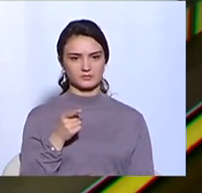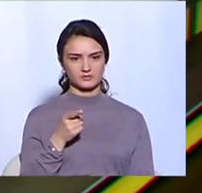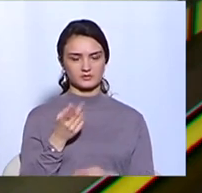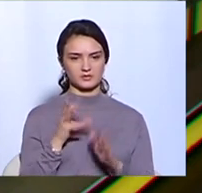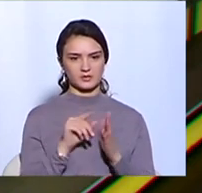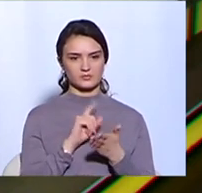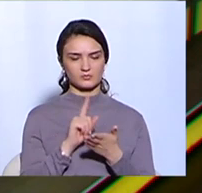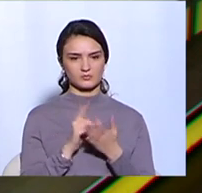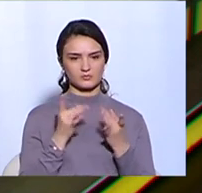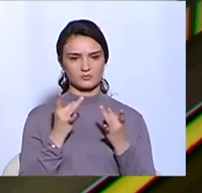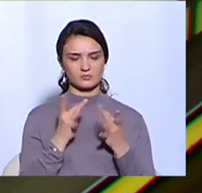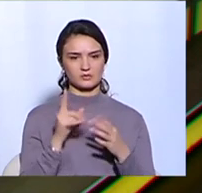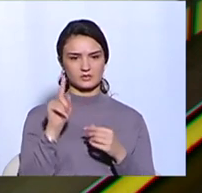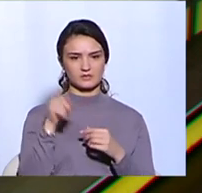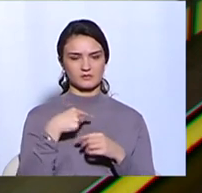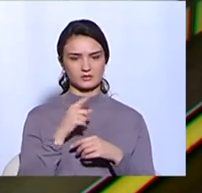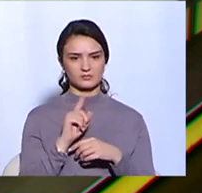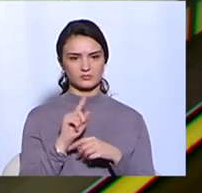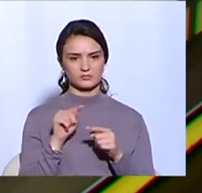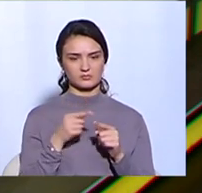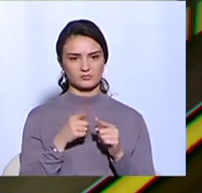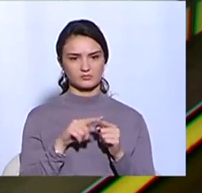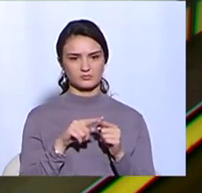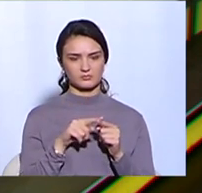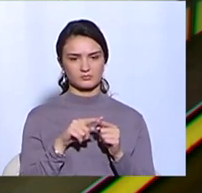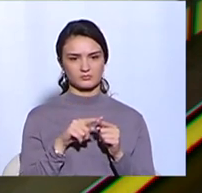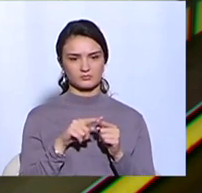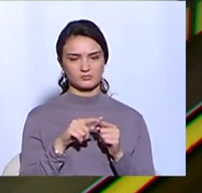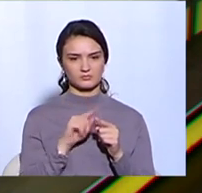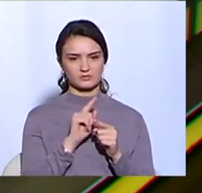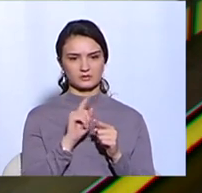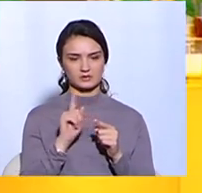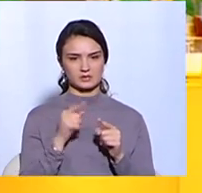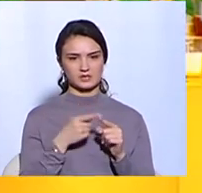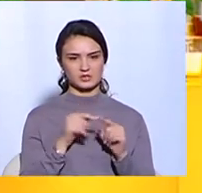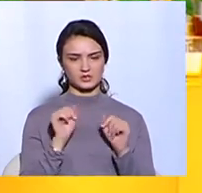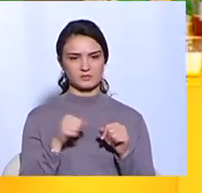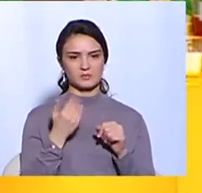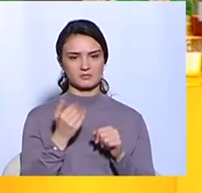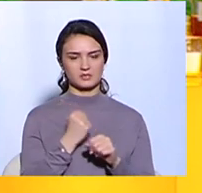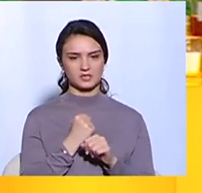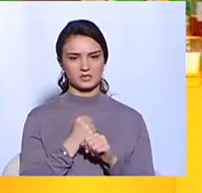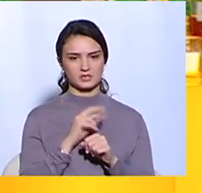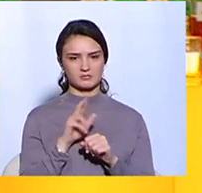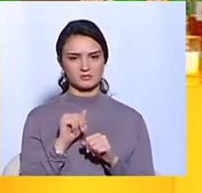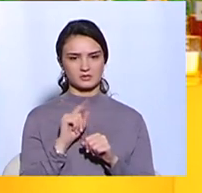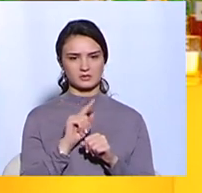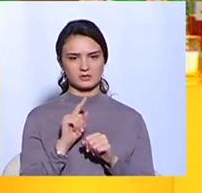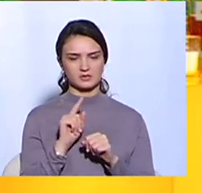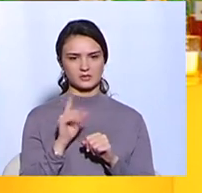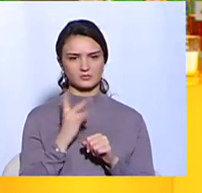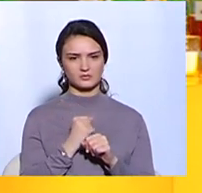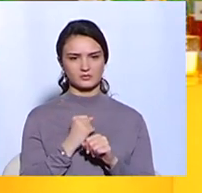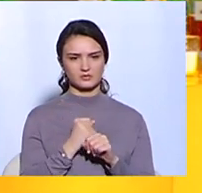აუცილებლად. უბრალოდ სავალდებულოა, რომ თქვენს მკურნალ ექიმთან გავარკვიოთ, რა დოზით შეიძლება ამის გაკეთება და რა წესები უნდა